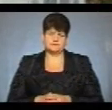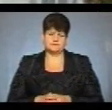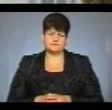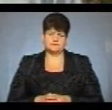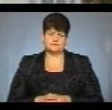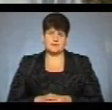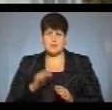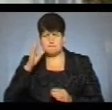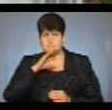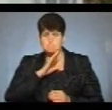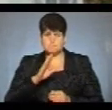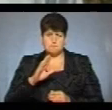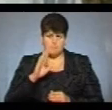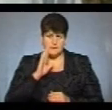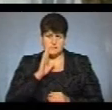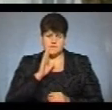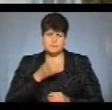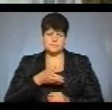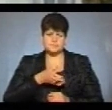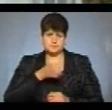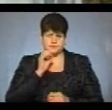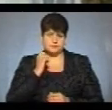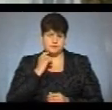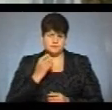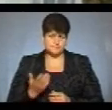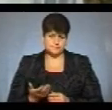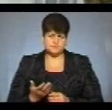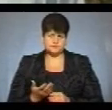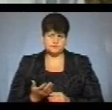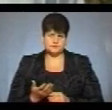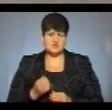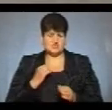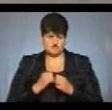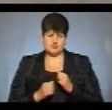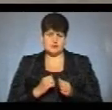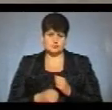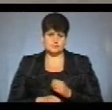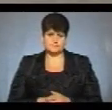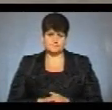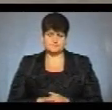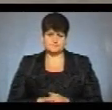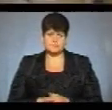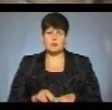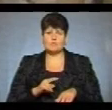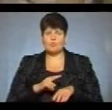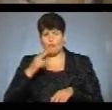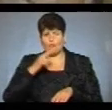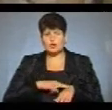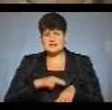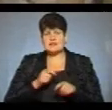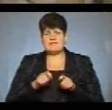Батьки вживають спиртні напої часто. Поліцейські відкрили кримінальну справу за